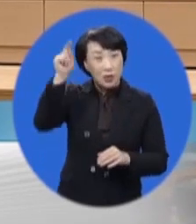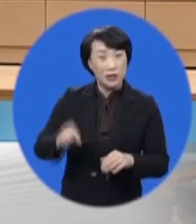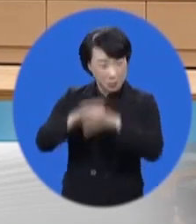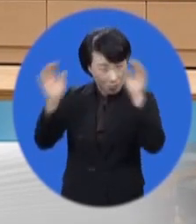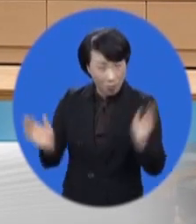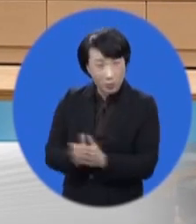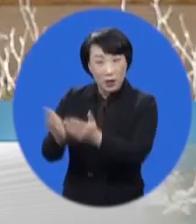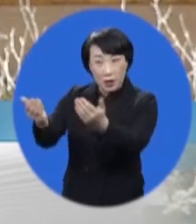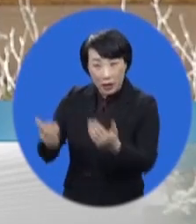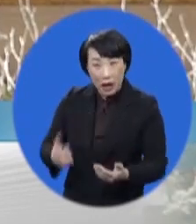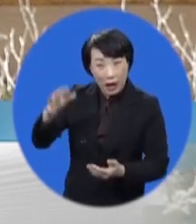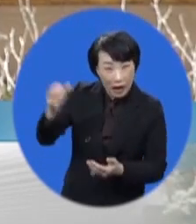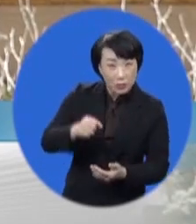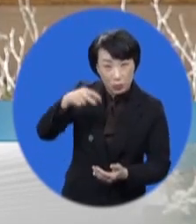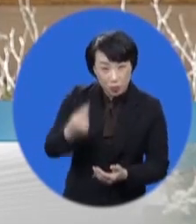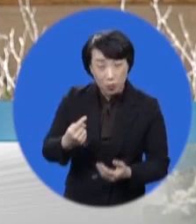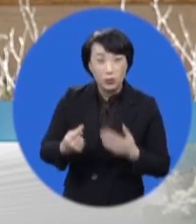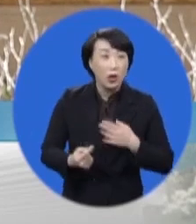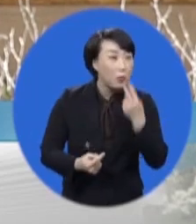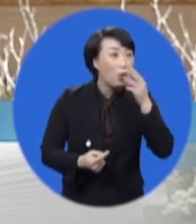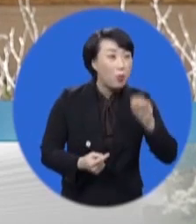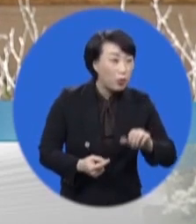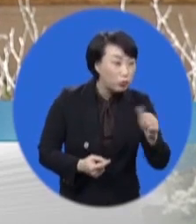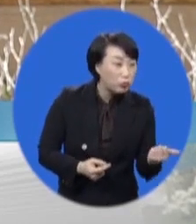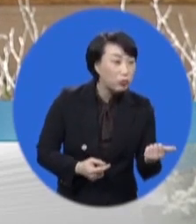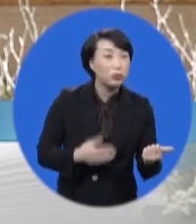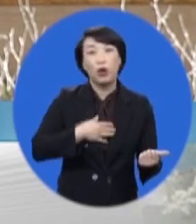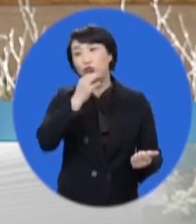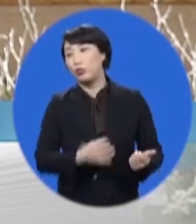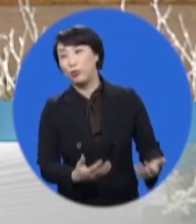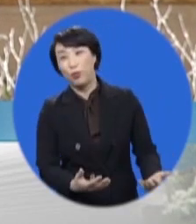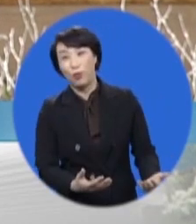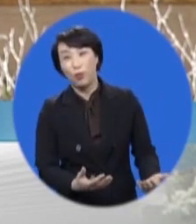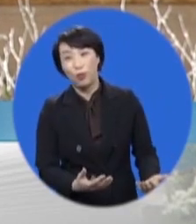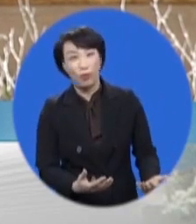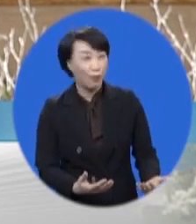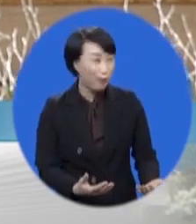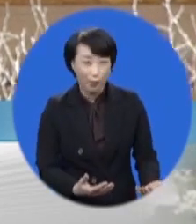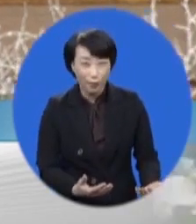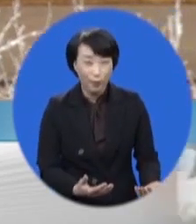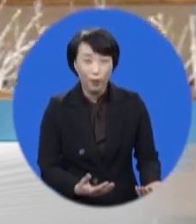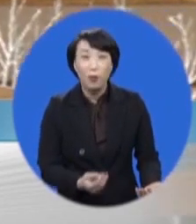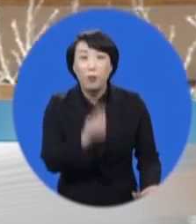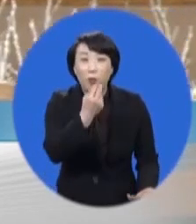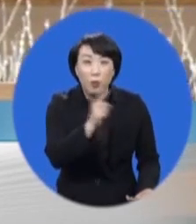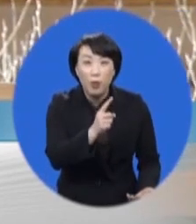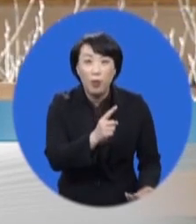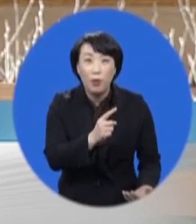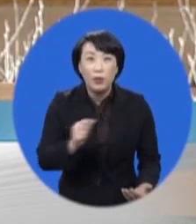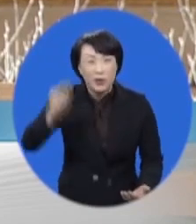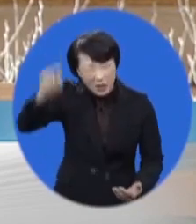천하를 얻고도 내 목숨을 잃으면 무엇이 유익하냐? 이 목숨은